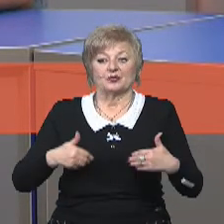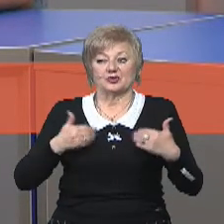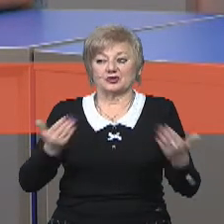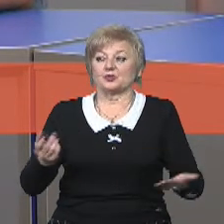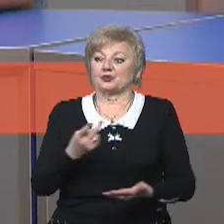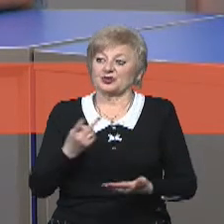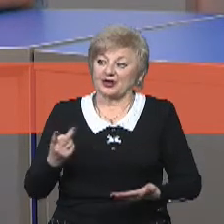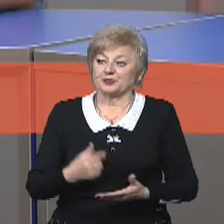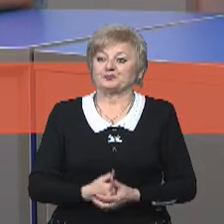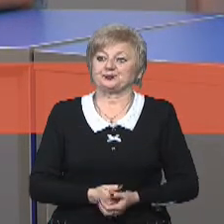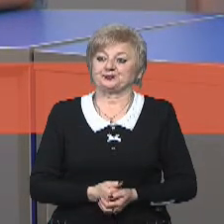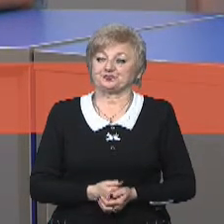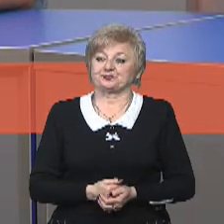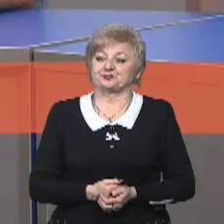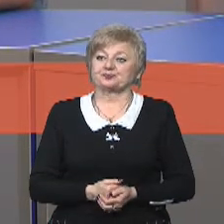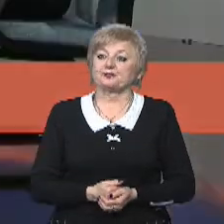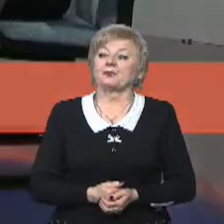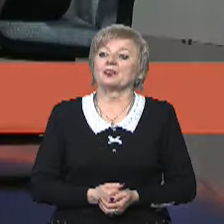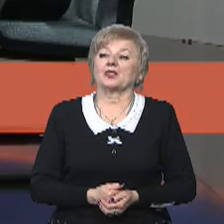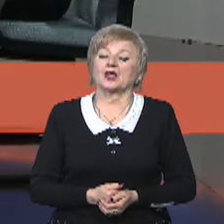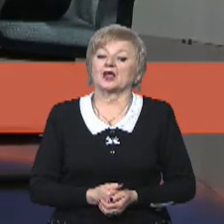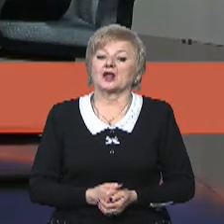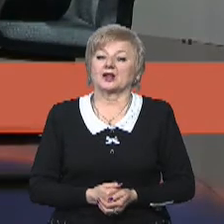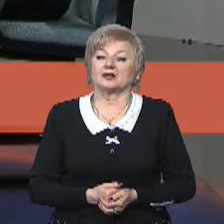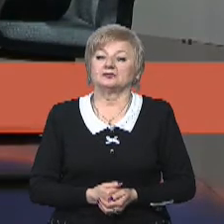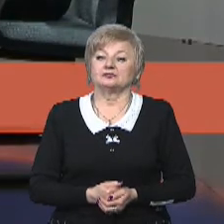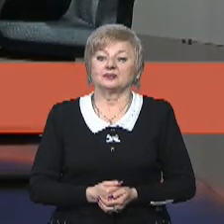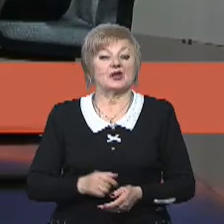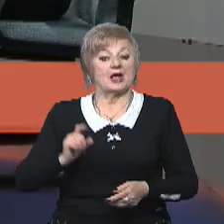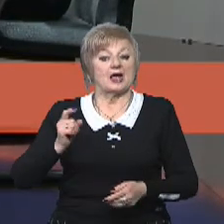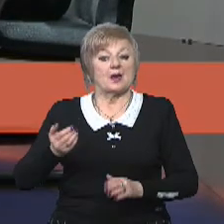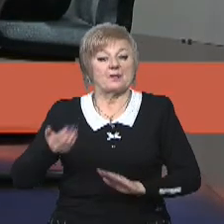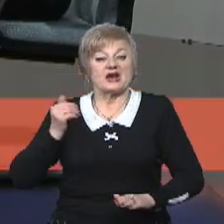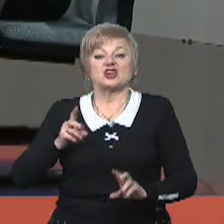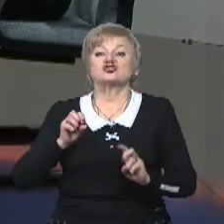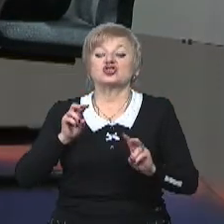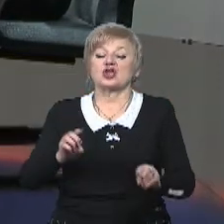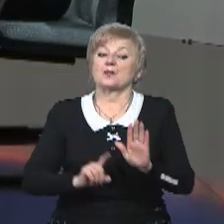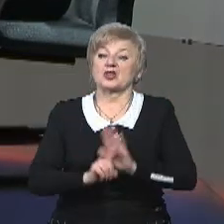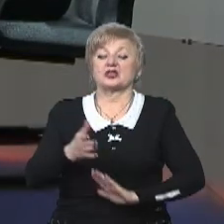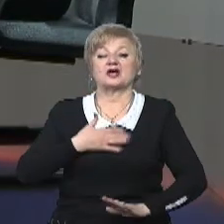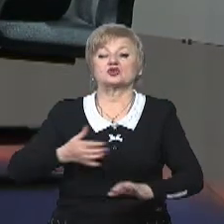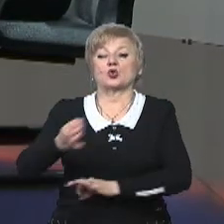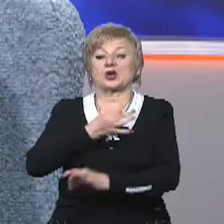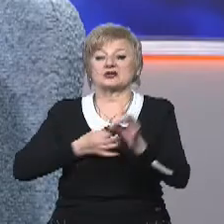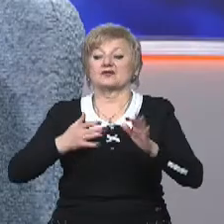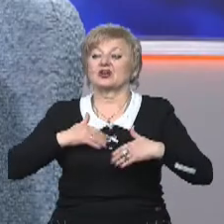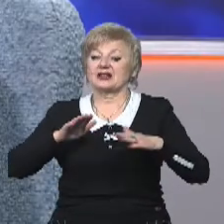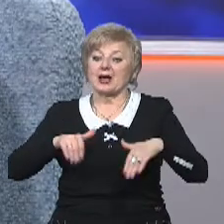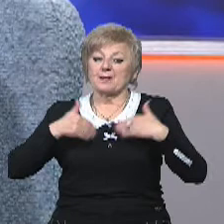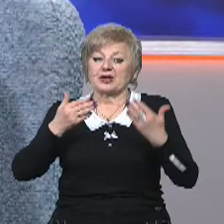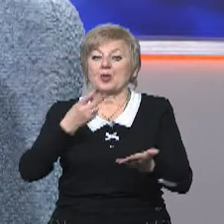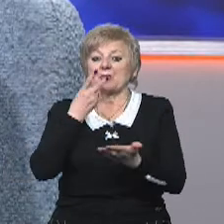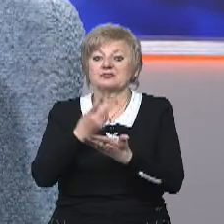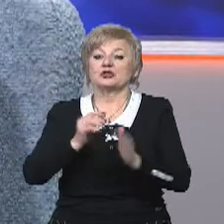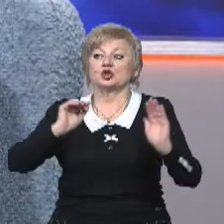вітаю, пані Каріна, що завітали до нашої студії. Перш ніж почати нашу розмову, я пропоную подивитися